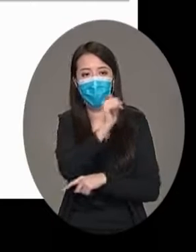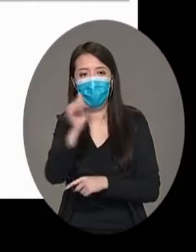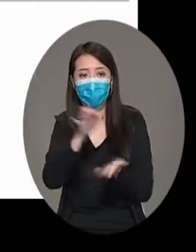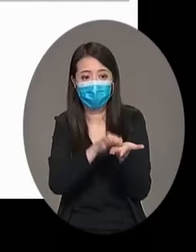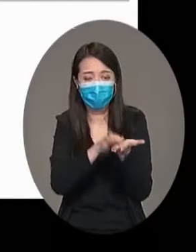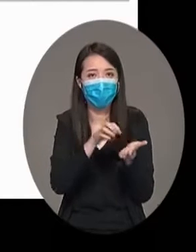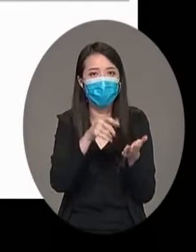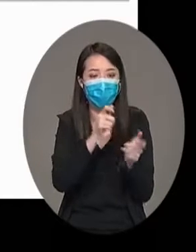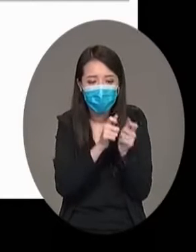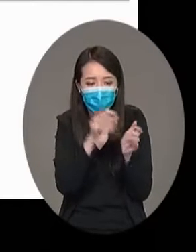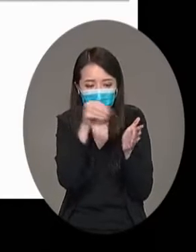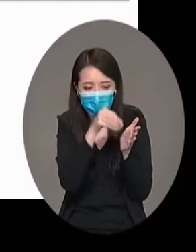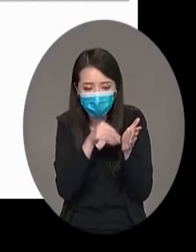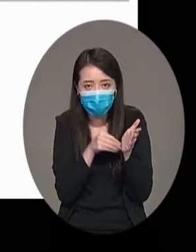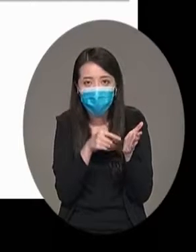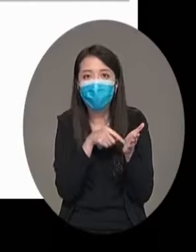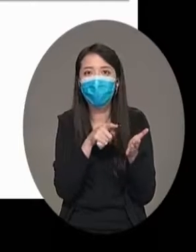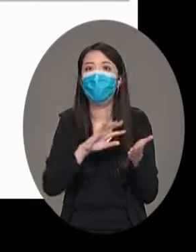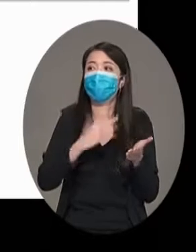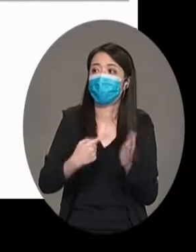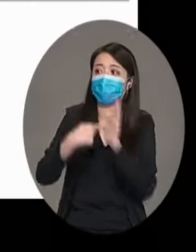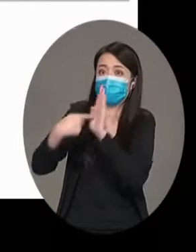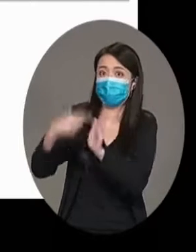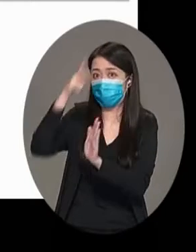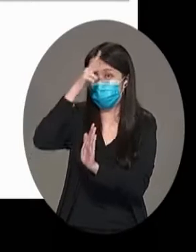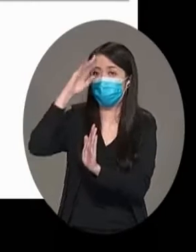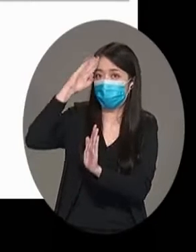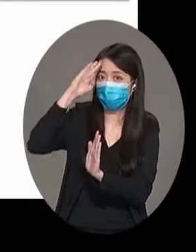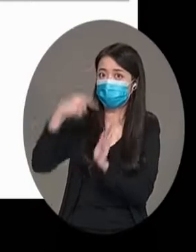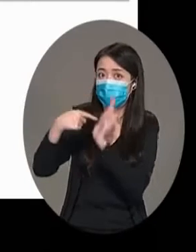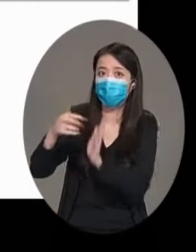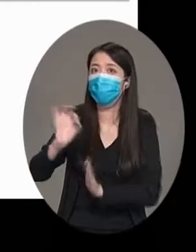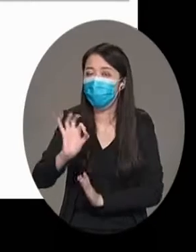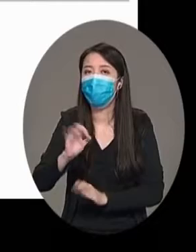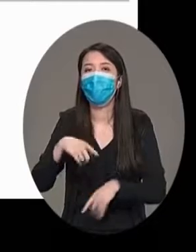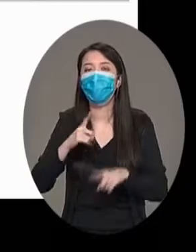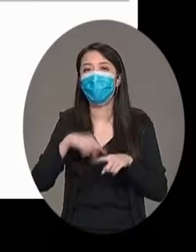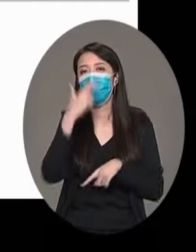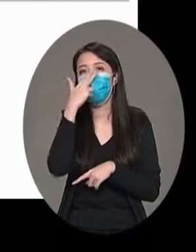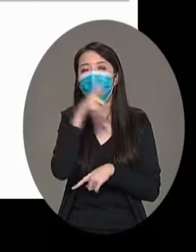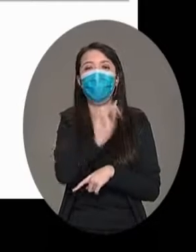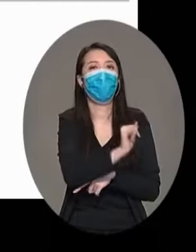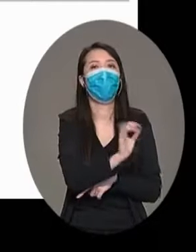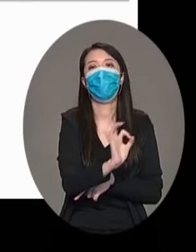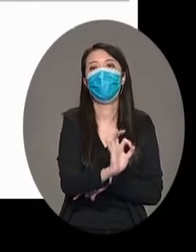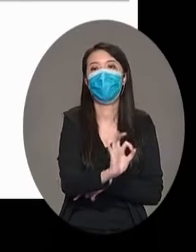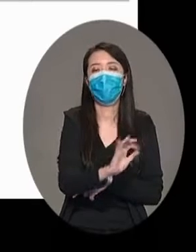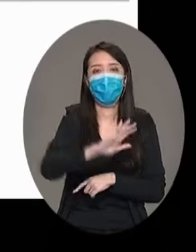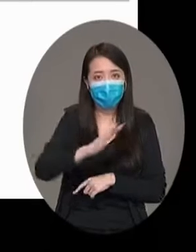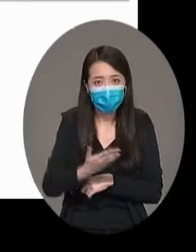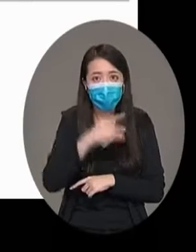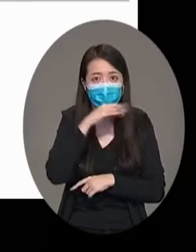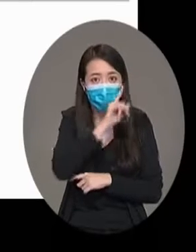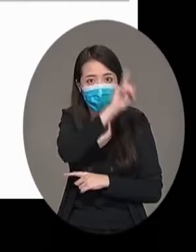經用有關的程式去記錄行蹤，但是未有向執法人員展示，相信不會構成犯罪。但是他